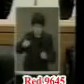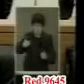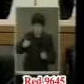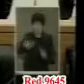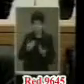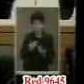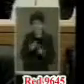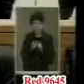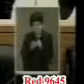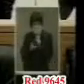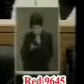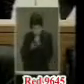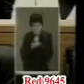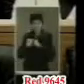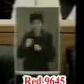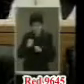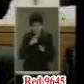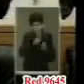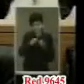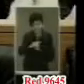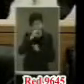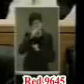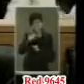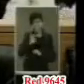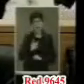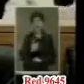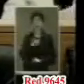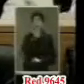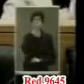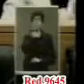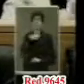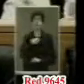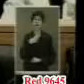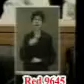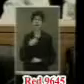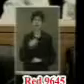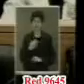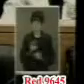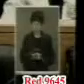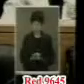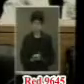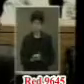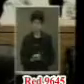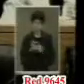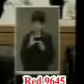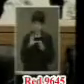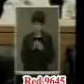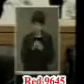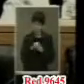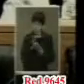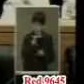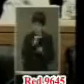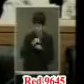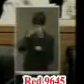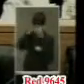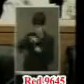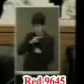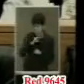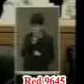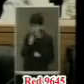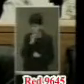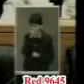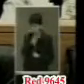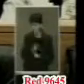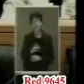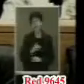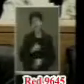ระท่อมท่านประธานที่เคารพผมขอกราบเรียนกับท่านประธานว่าการจัดฉากหรือเปล่าอ